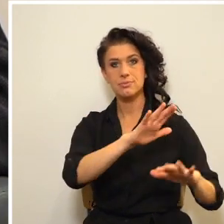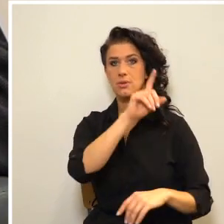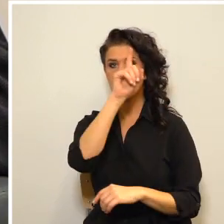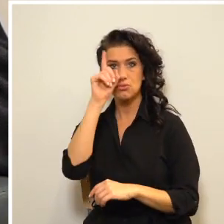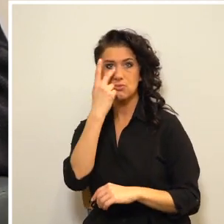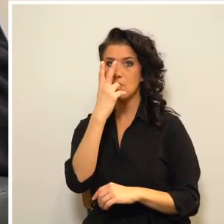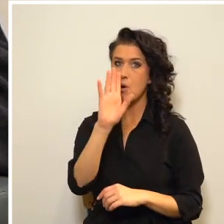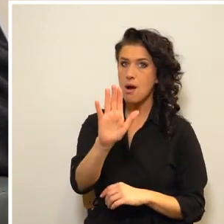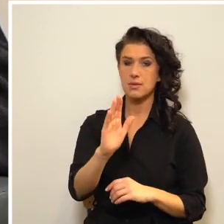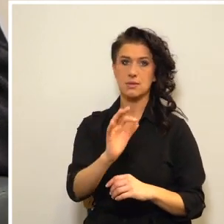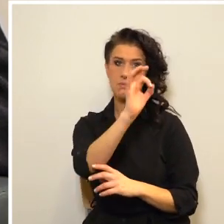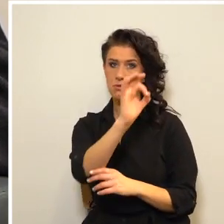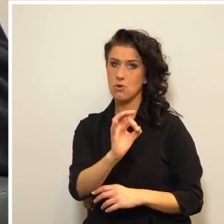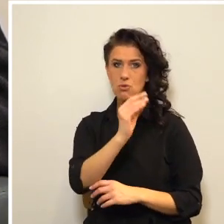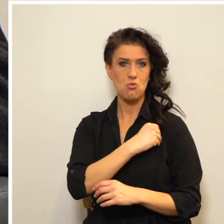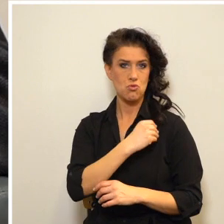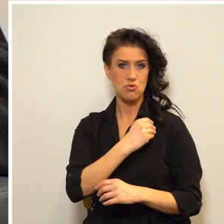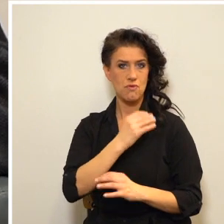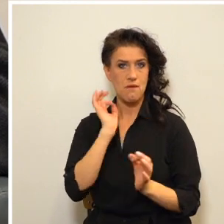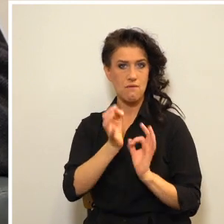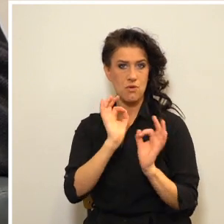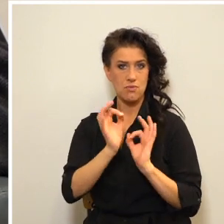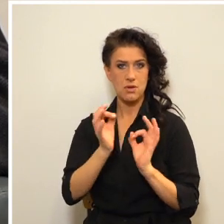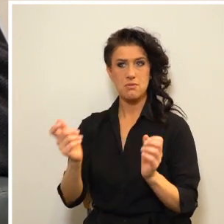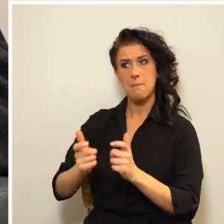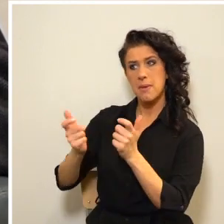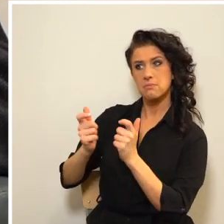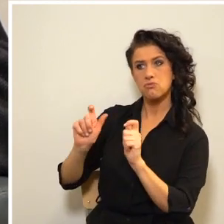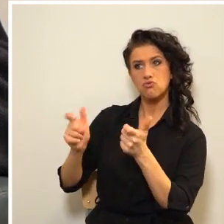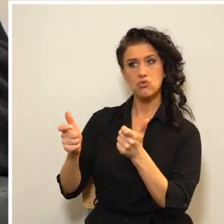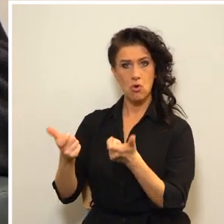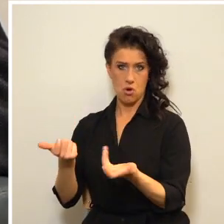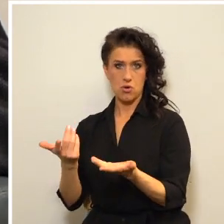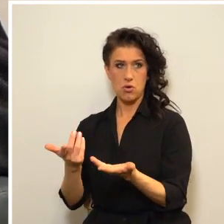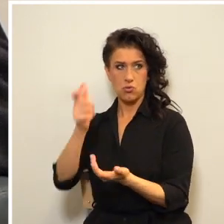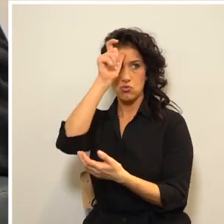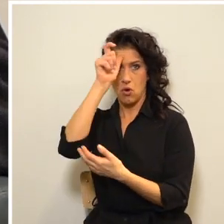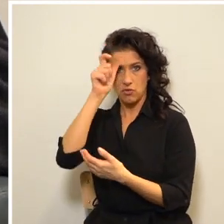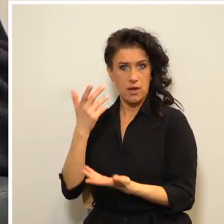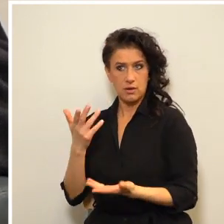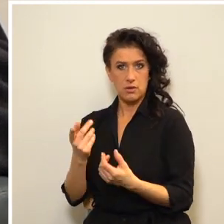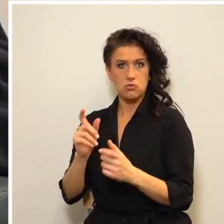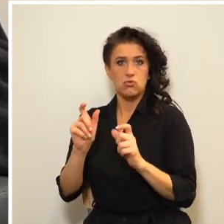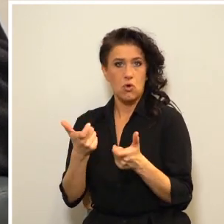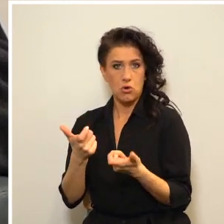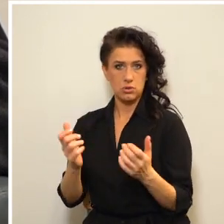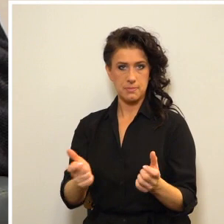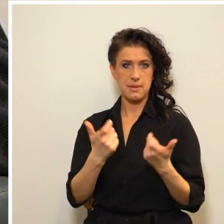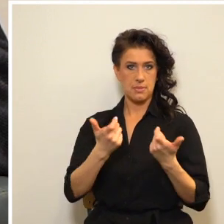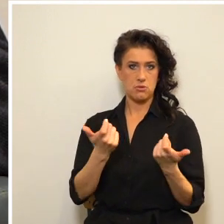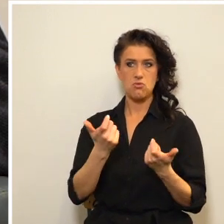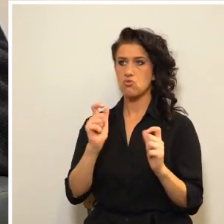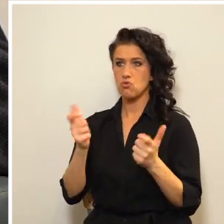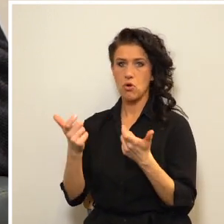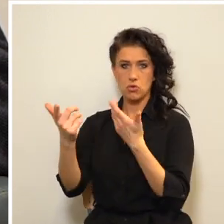jak jest procent uczciwe informowanie Jaki jest procent niebezpieczeństwa na której się człowiek Naraża wtedy jest szansa żeby tę